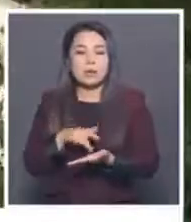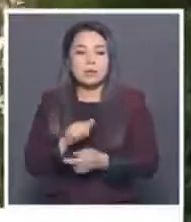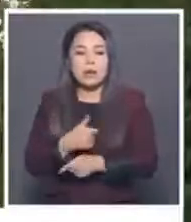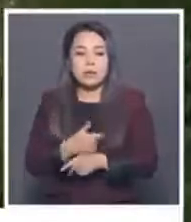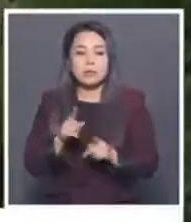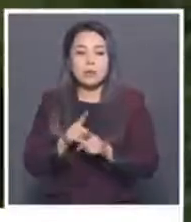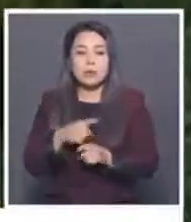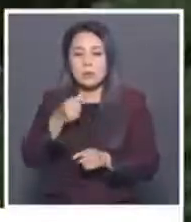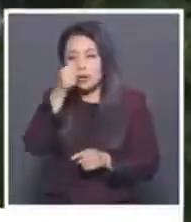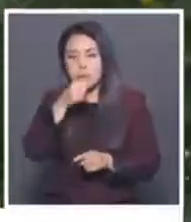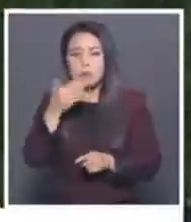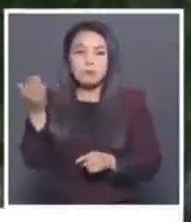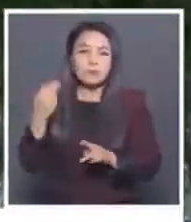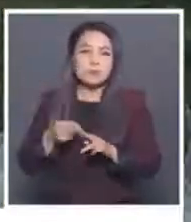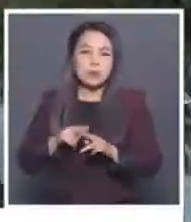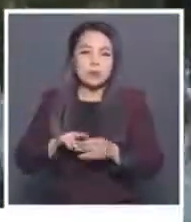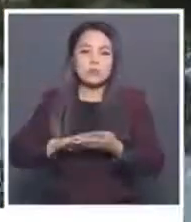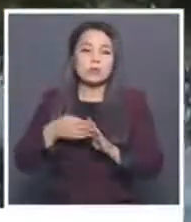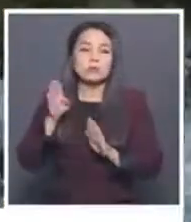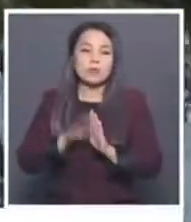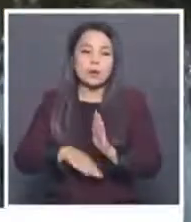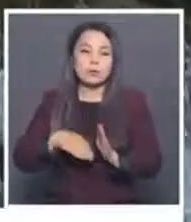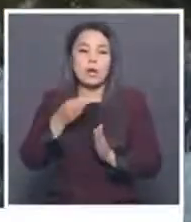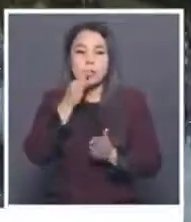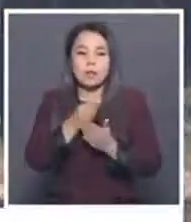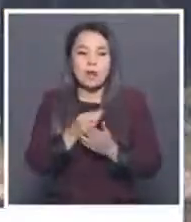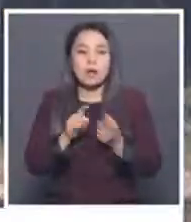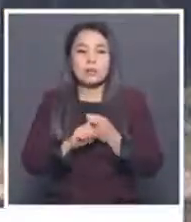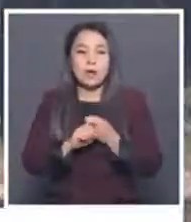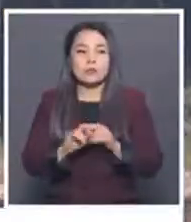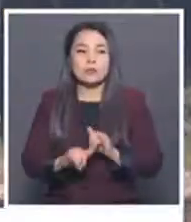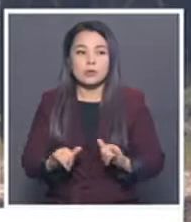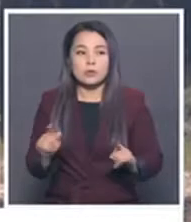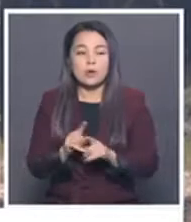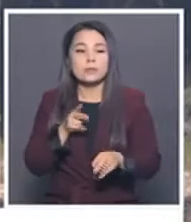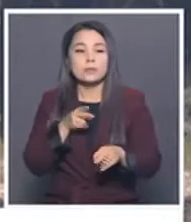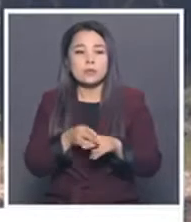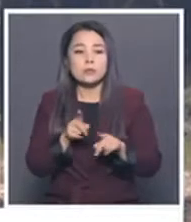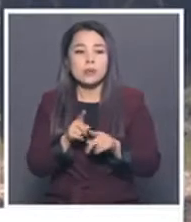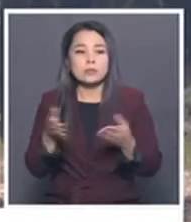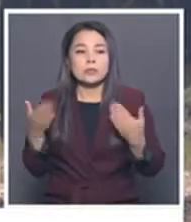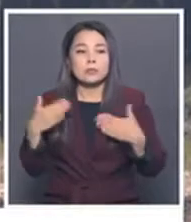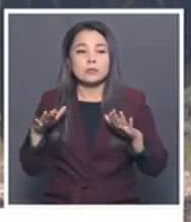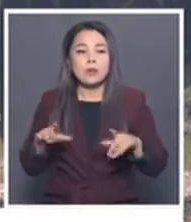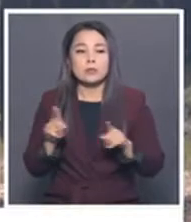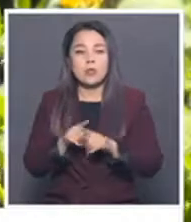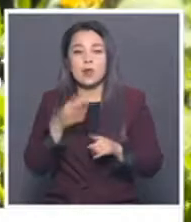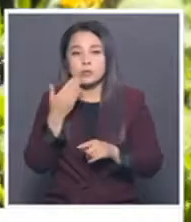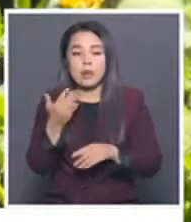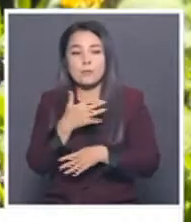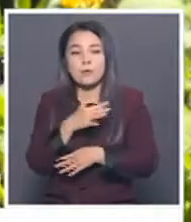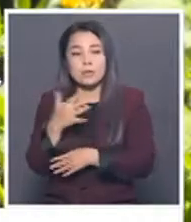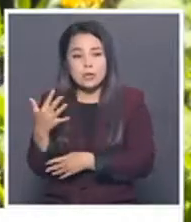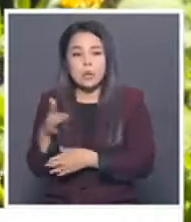ай бұрын мегаполистегі эпидахуалдың нашарлауына байланысты және коронавирустың таралуын болдырмау үшін демалыс күндері ұлттық парктер